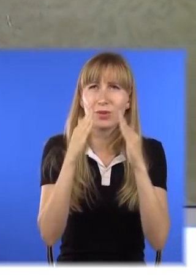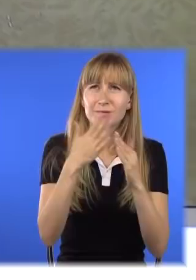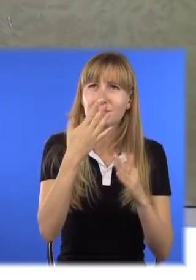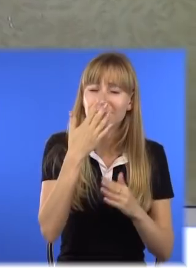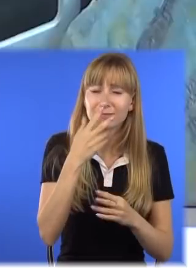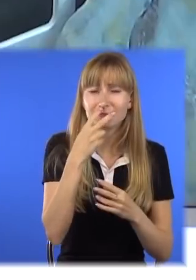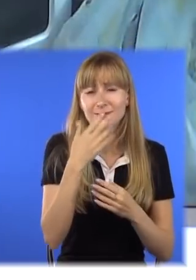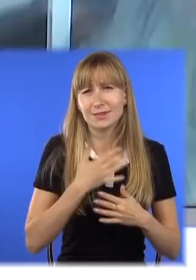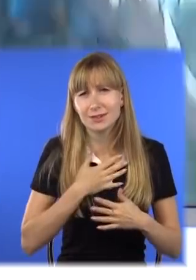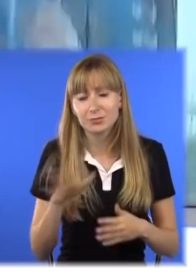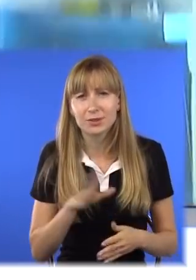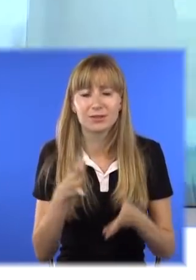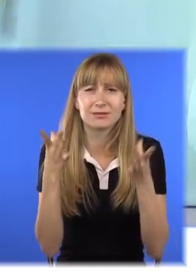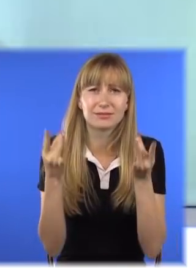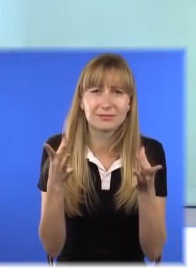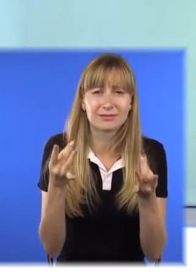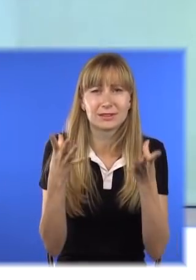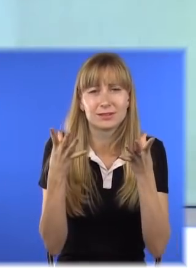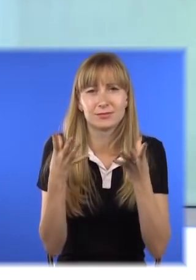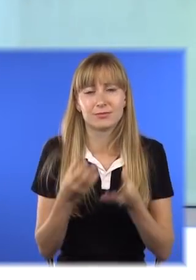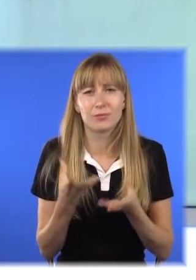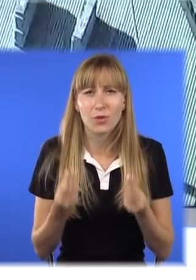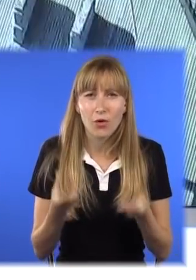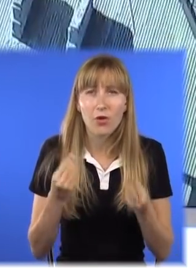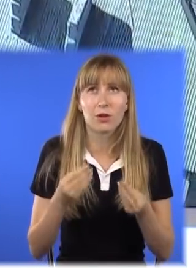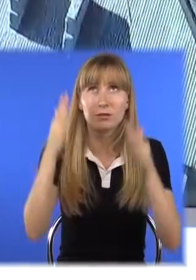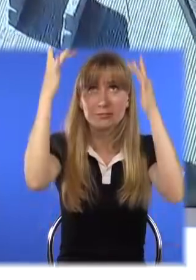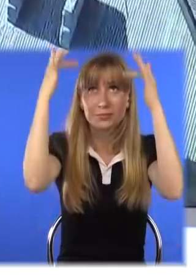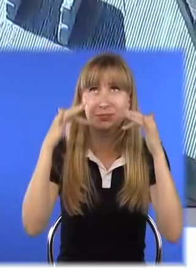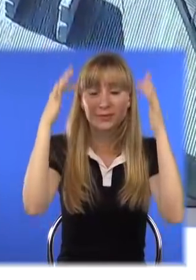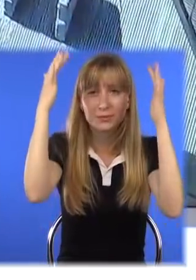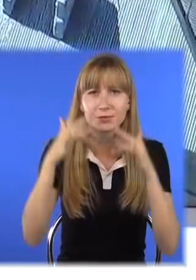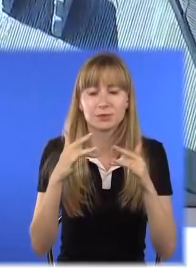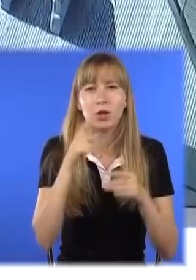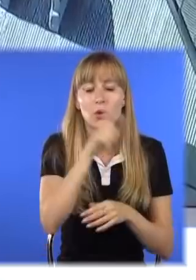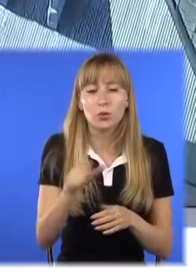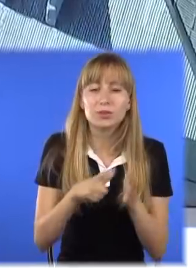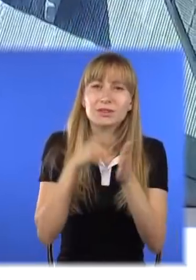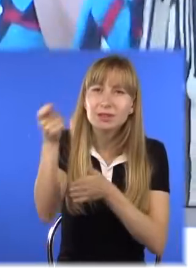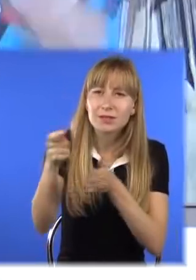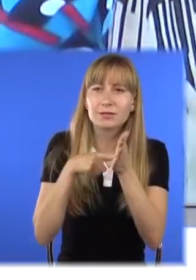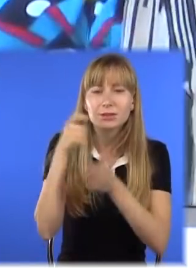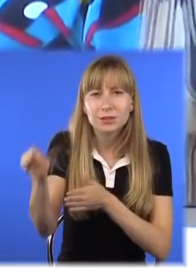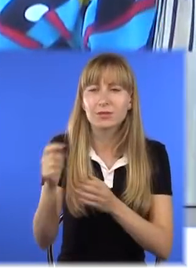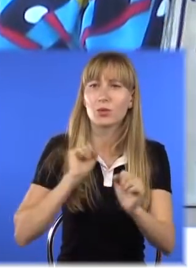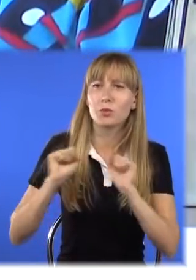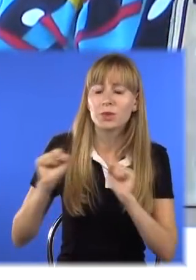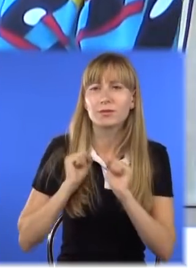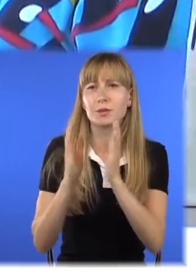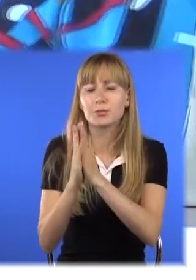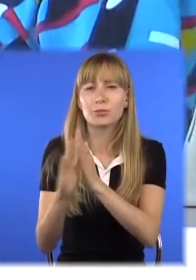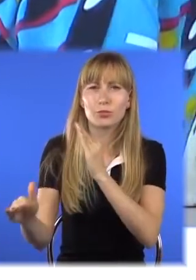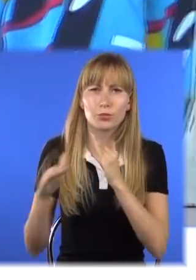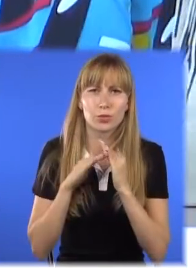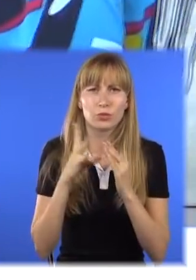тиньк падає прямісінько на голову. Мешканці писали купу заяв, зверталися до керуючих компаній, але все марно. Люди